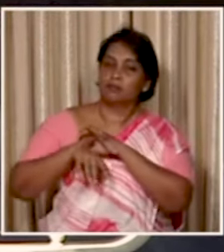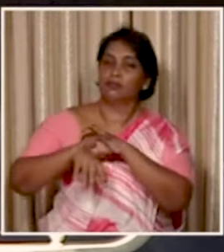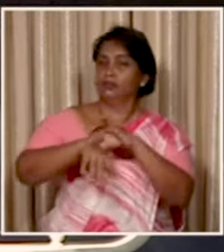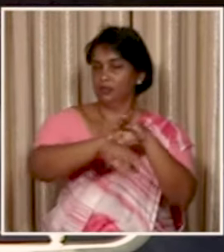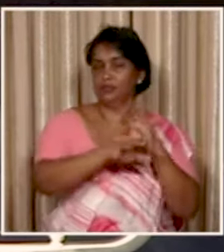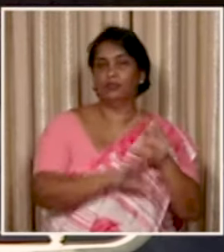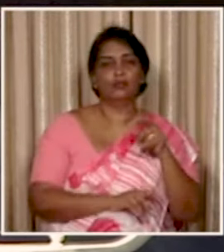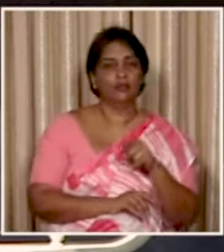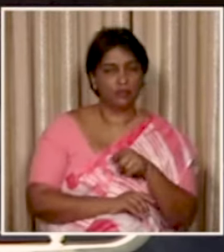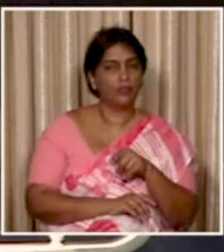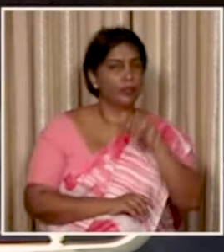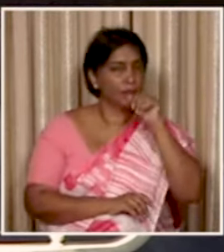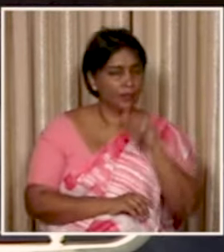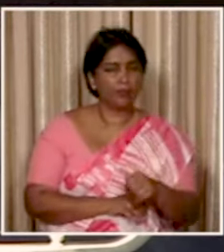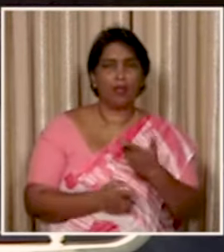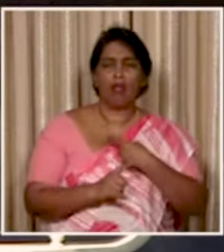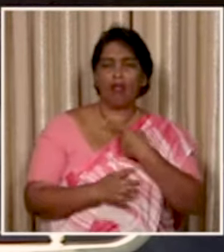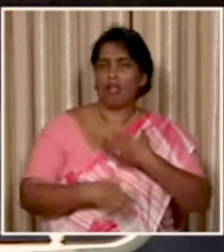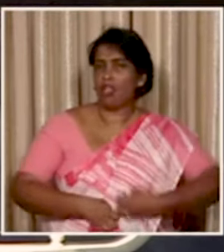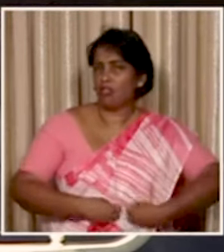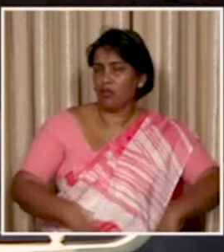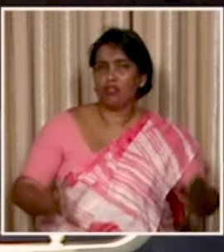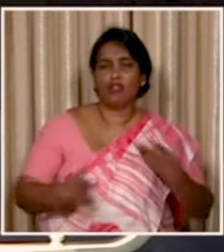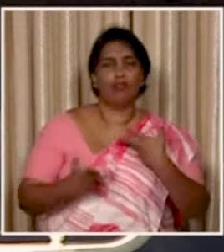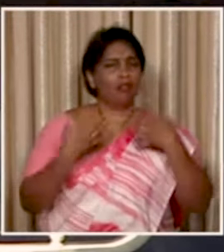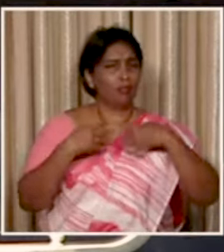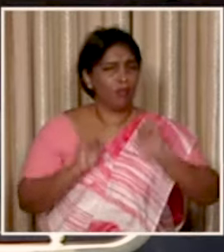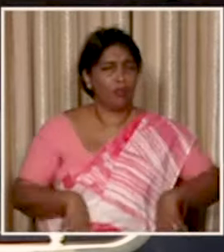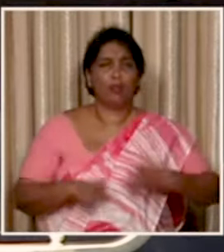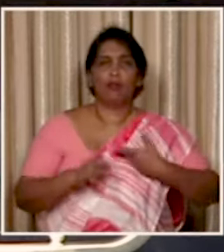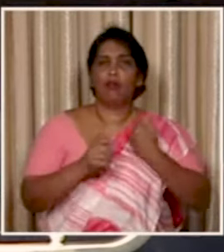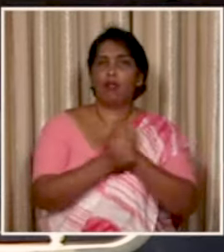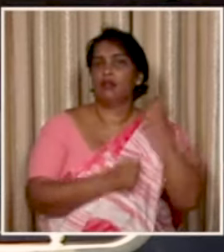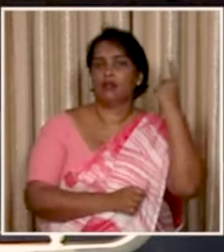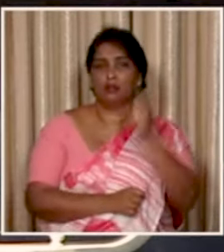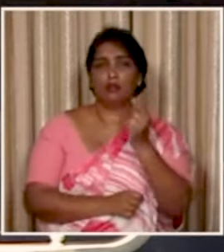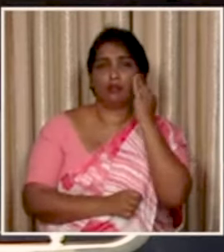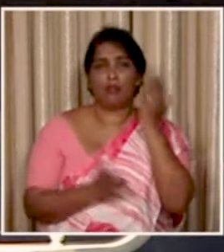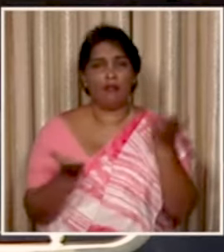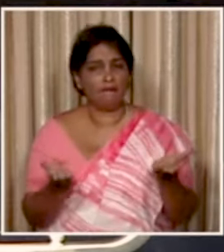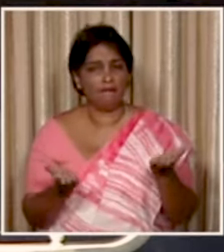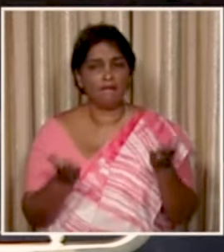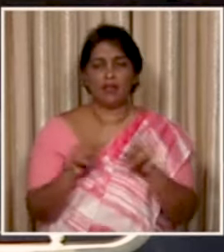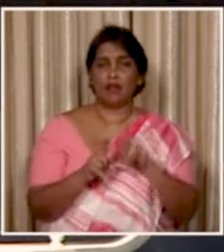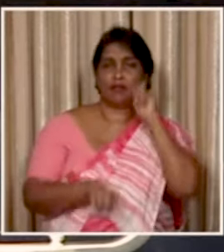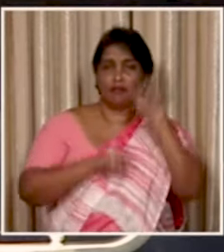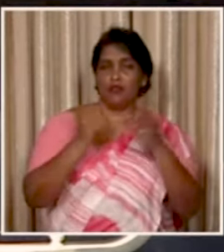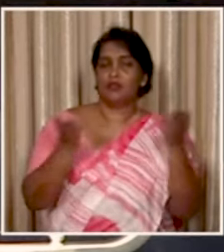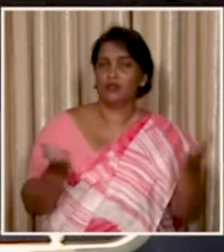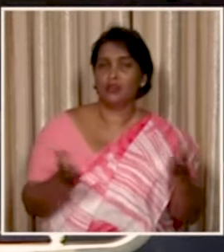நிர்வாணமாகவே போலீஸ் நிலையத்திற்கு கொண்டு செல்லப்பட்டு அங்கு பல தேவைகளுக்காக கூடியிருந்த பெண்கள் பொதுமக்கள் முன்னிலையிலும் போலீஸ் பெண் போலீஸ் உத்தியோகர்கள்